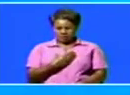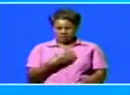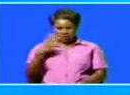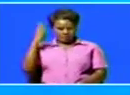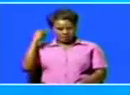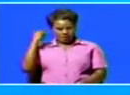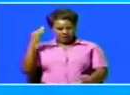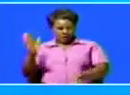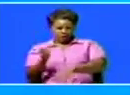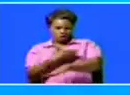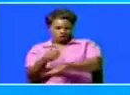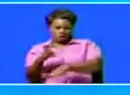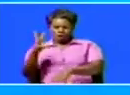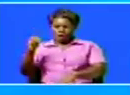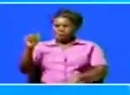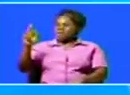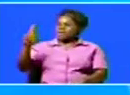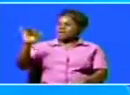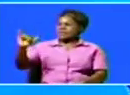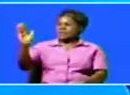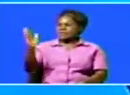kusikia kibao cha Merimela.